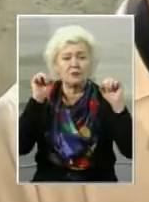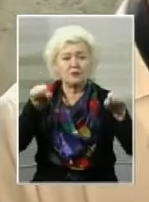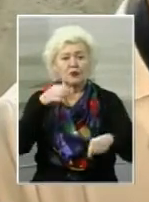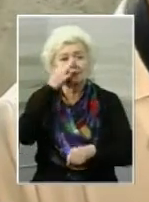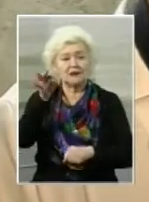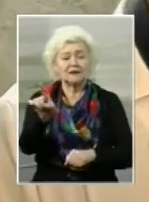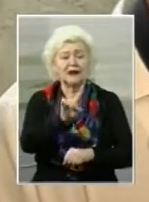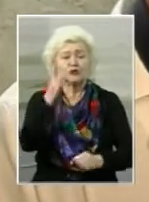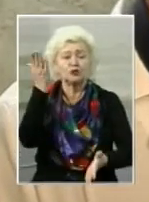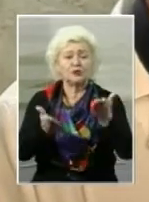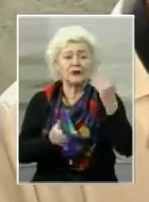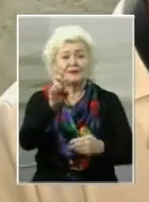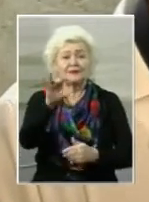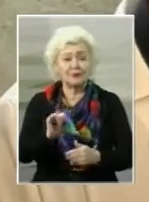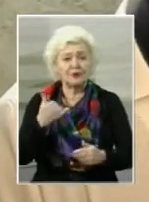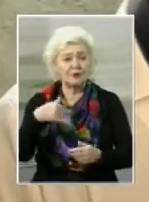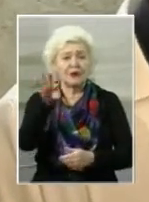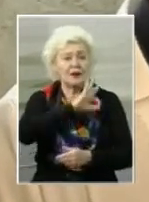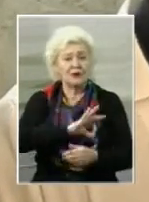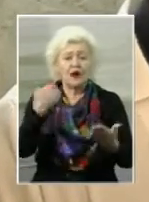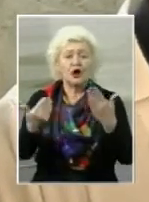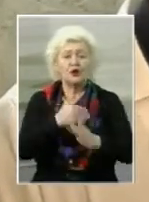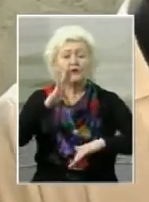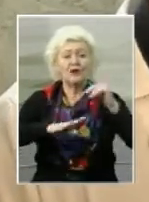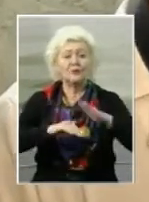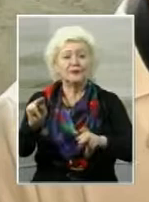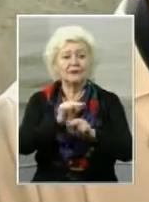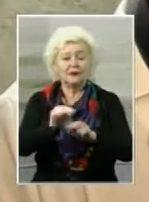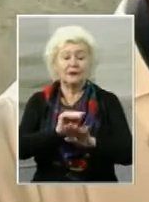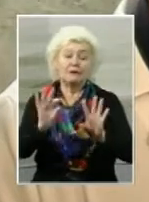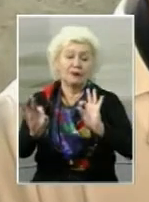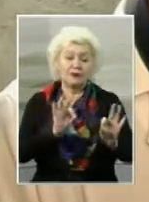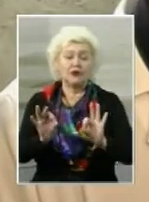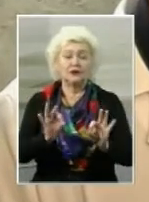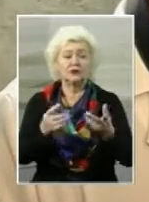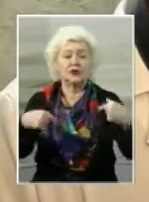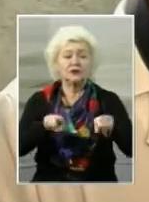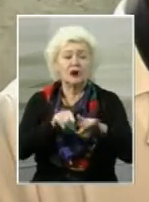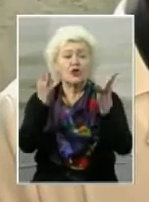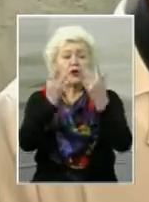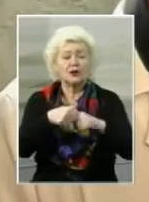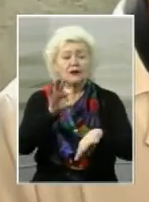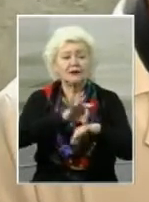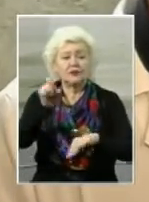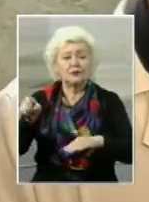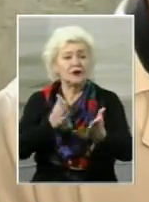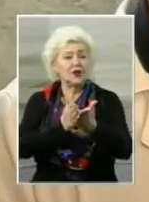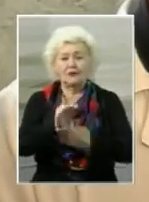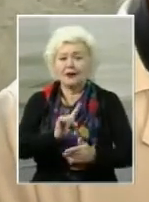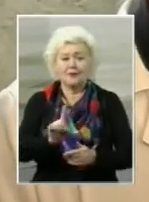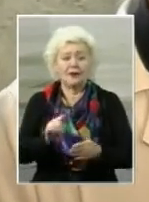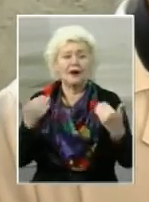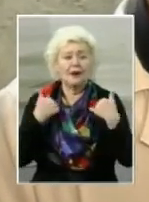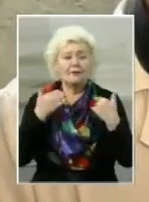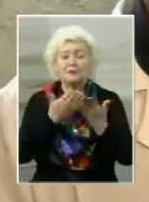что если бы мы не применяли новые методы лечения, конечно бы такое количество больных не оперировалось. То есть